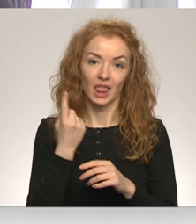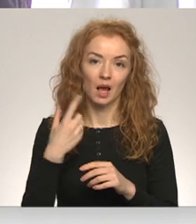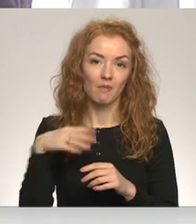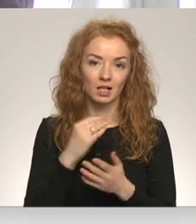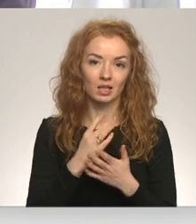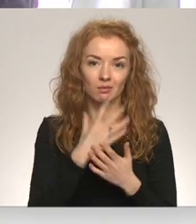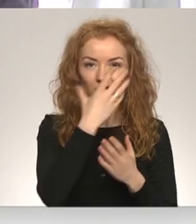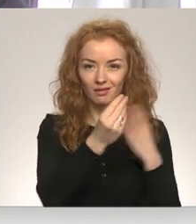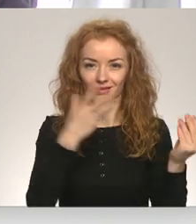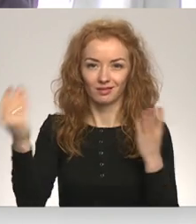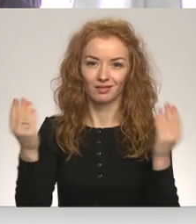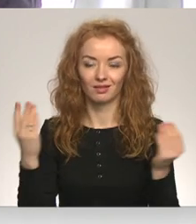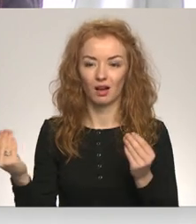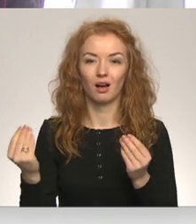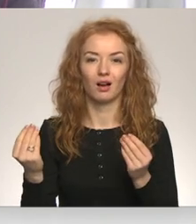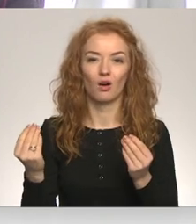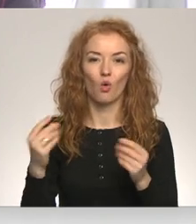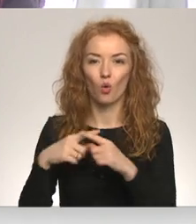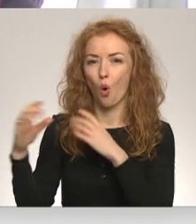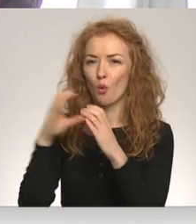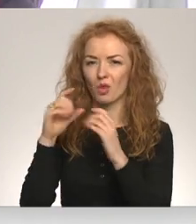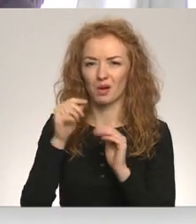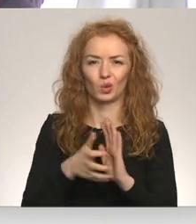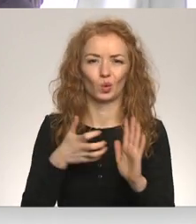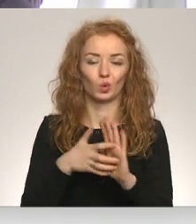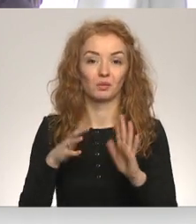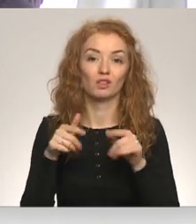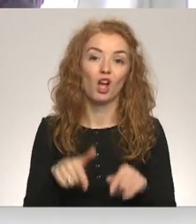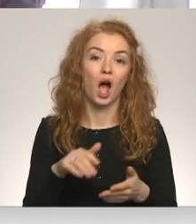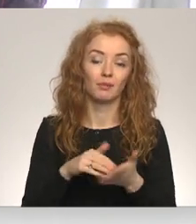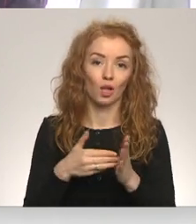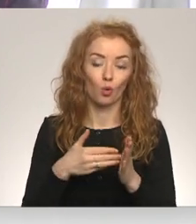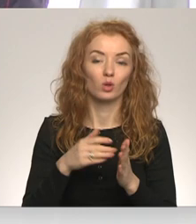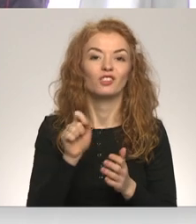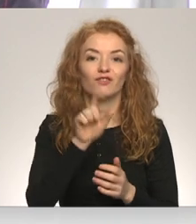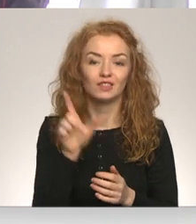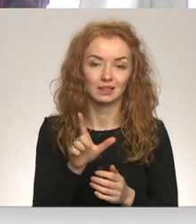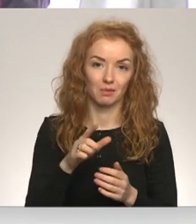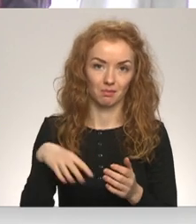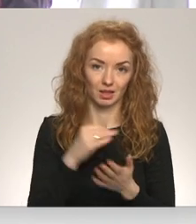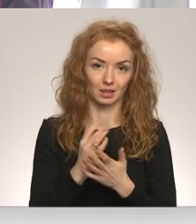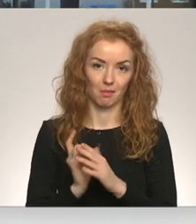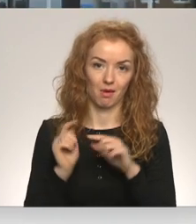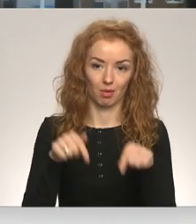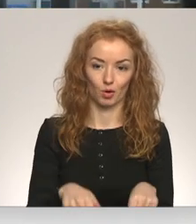tagad katrs savā vietā un mums mazliet tā komunikācija pietrūks, bet nu, šajos apstākļos mēs esam priecīgi, ka mēs vispār esam